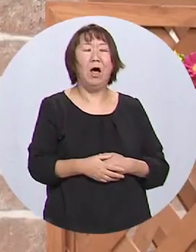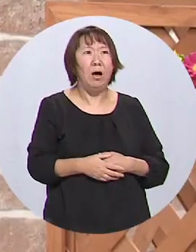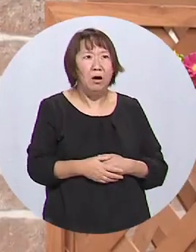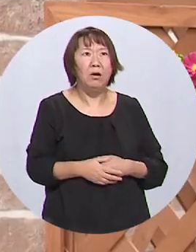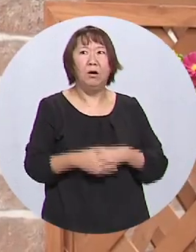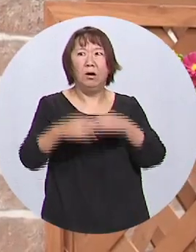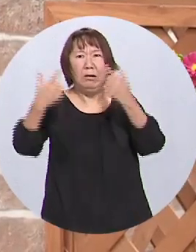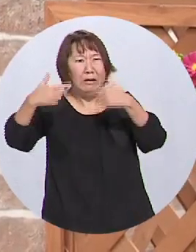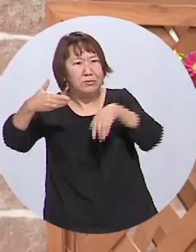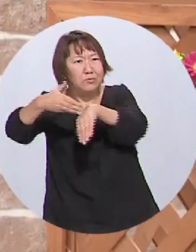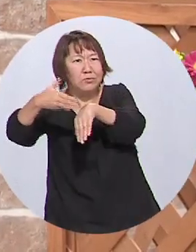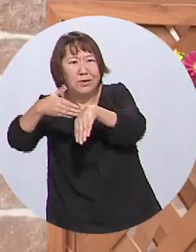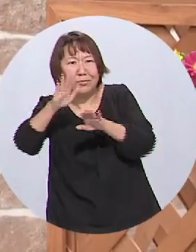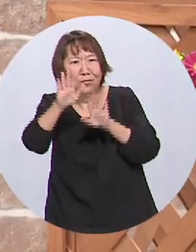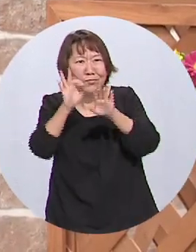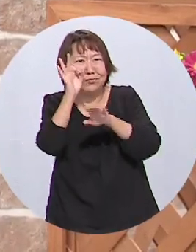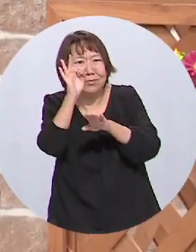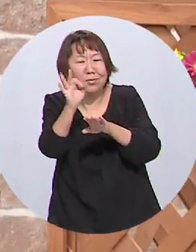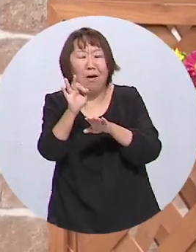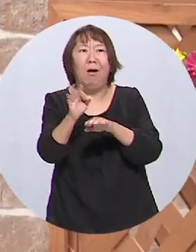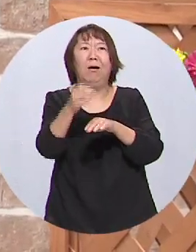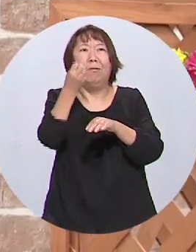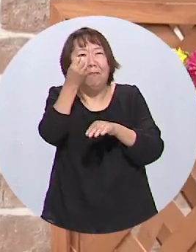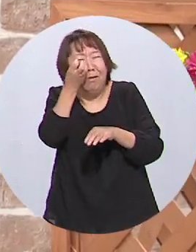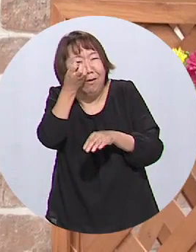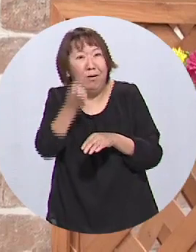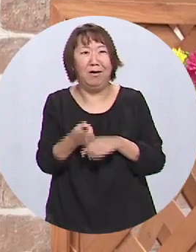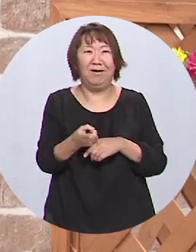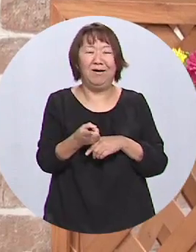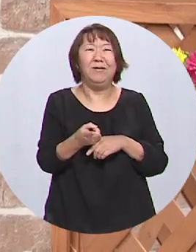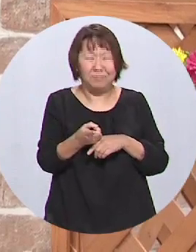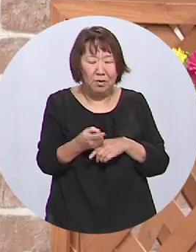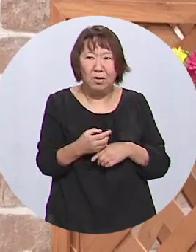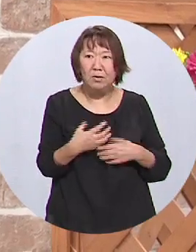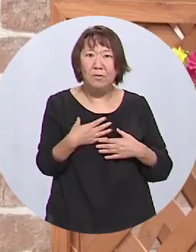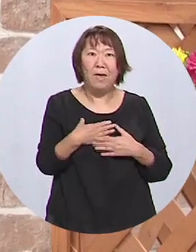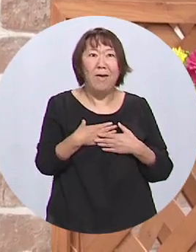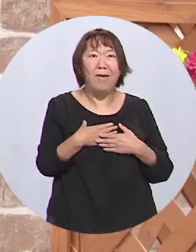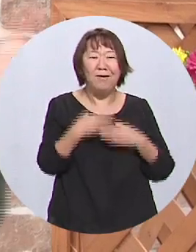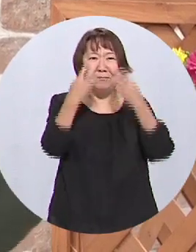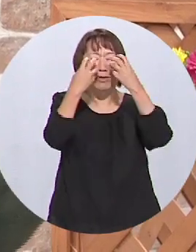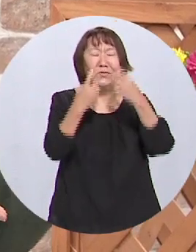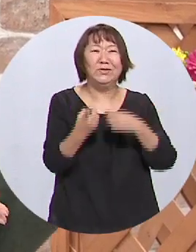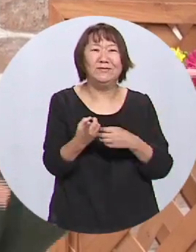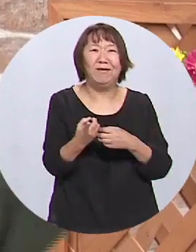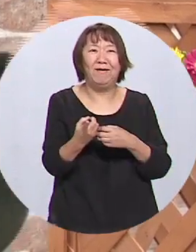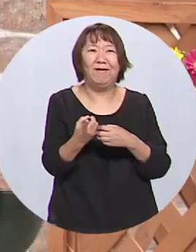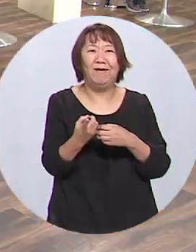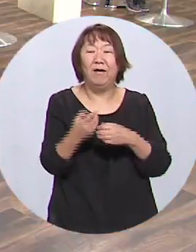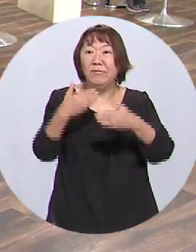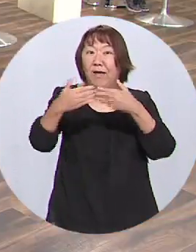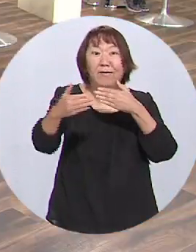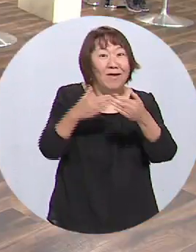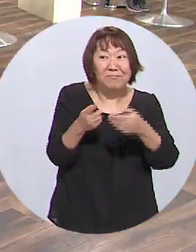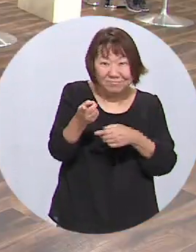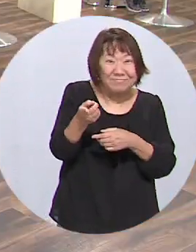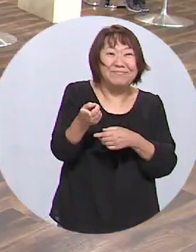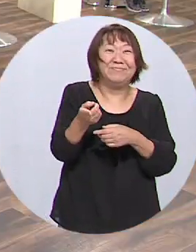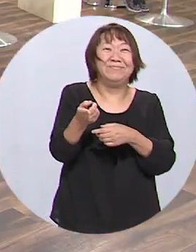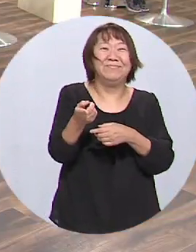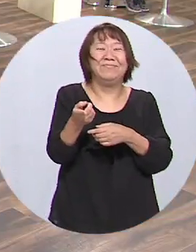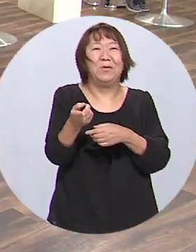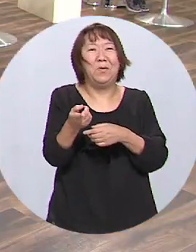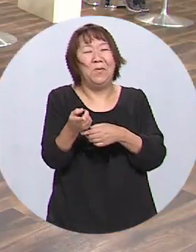訓練の、ね、様子を見ること私たちはなかなかないので、はい、正直びっくりしましたし、潜入っていうか体験もされてたじゃないです